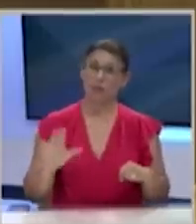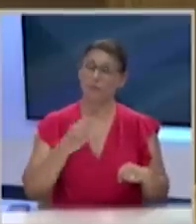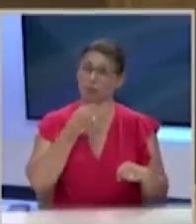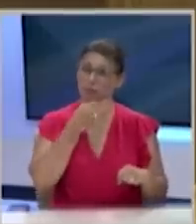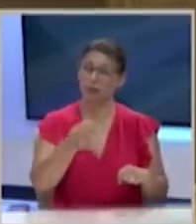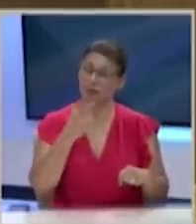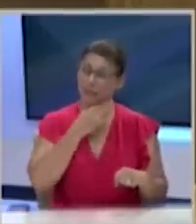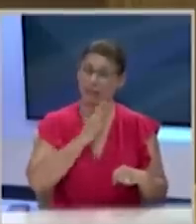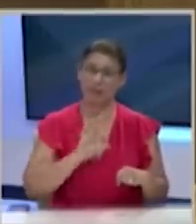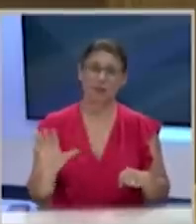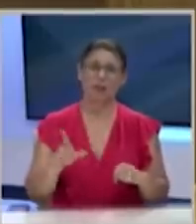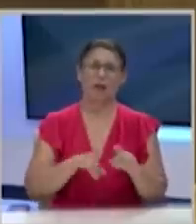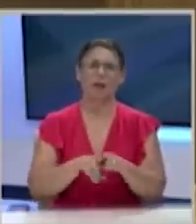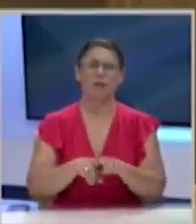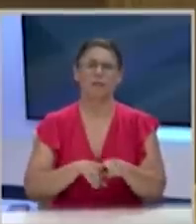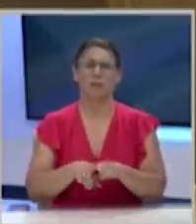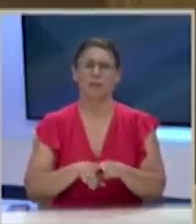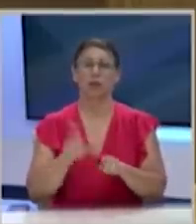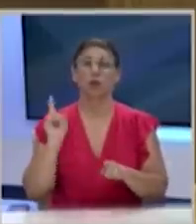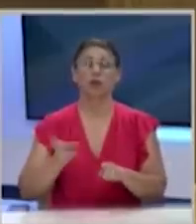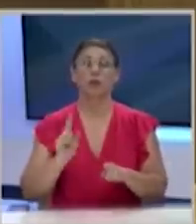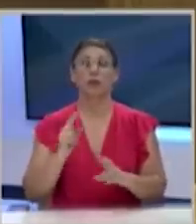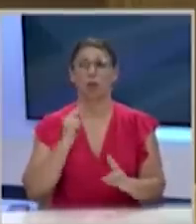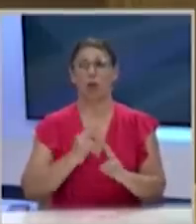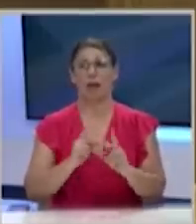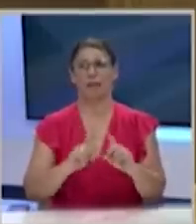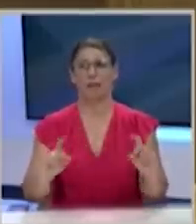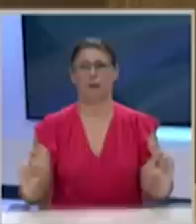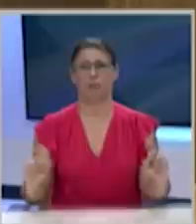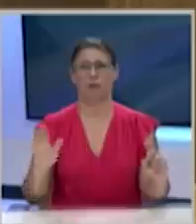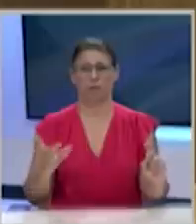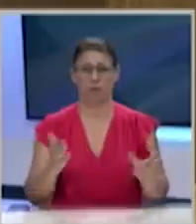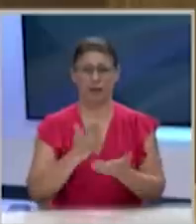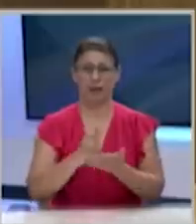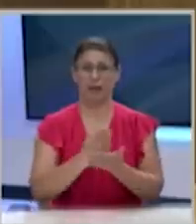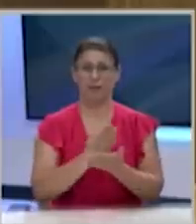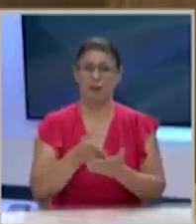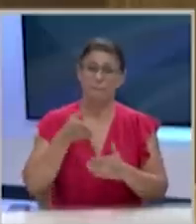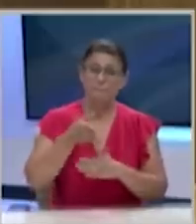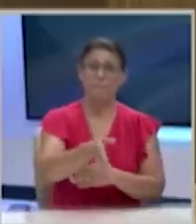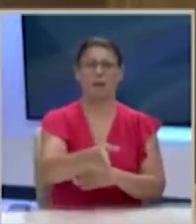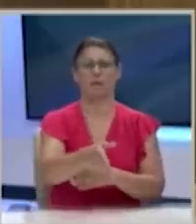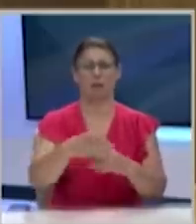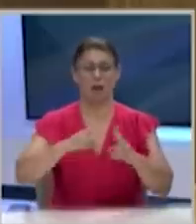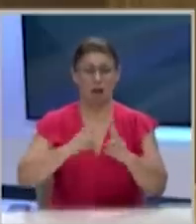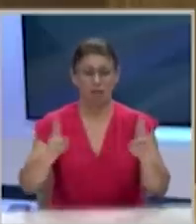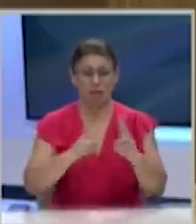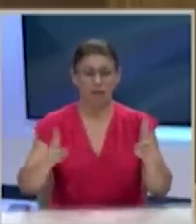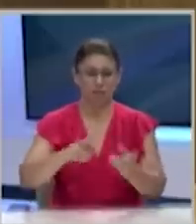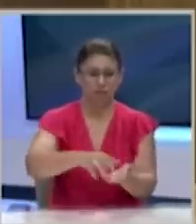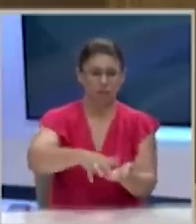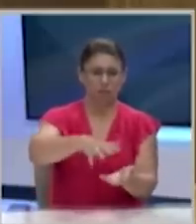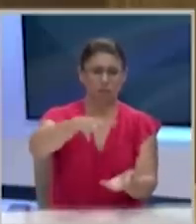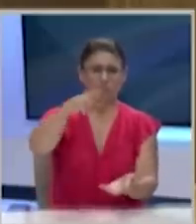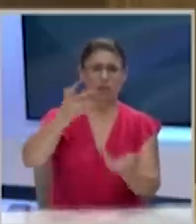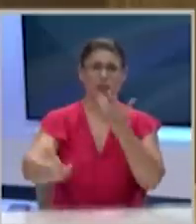αυτά αναγκαία, δεν αφορούσαν όμως το κύριο αντικείμενο, που είναι οι καθορισμοί μέσα στα δάση, όπου συσσωρεύεται